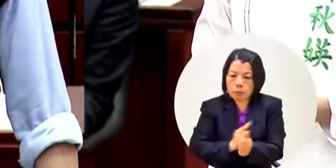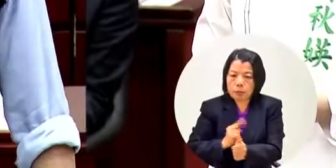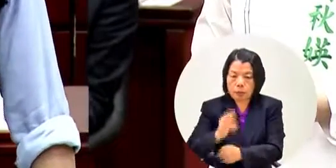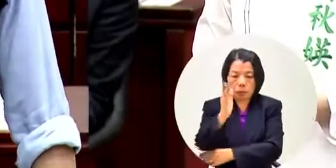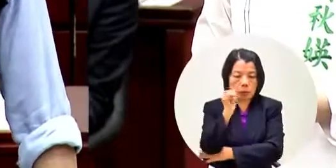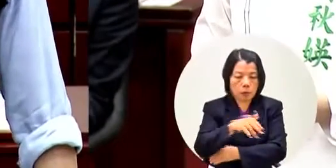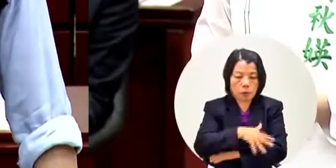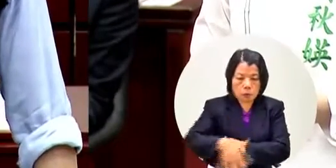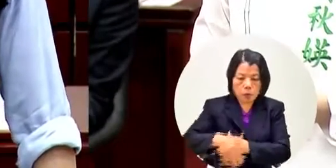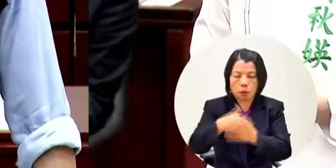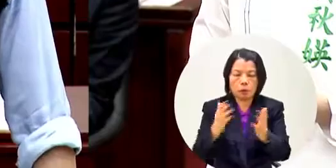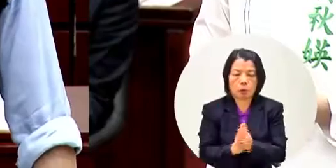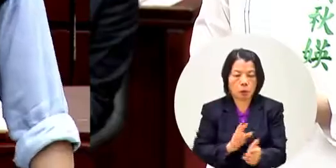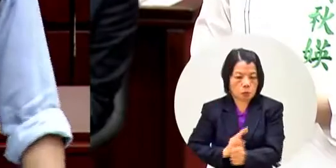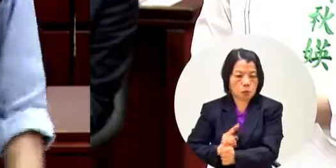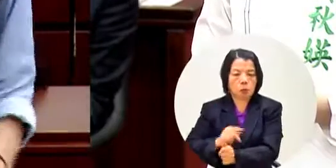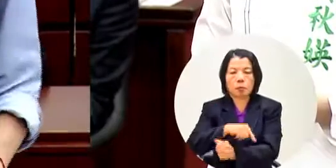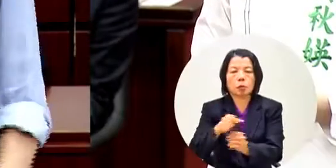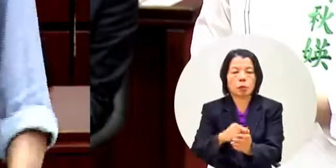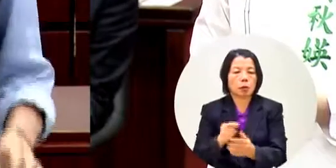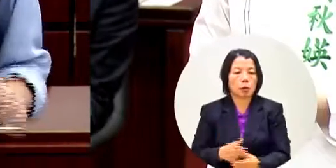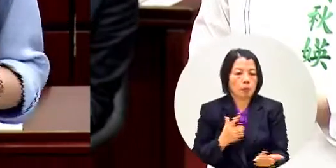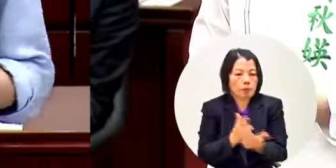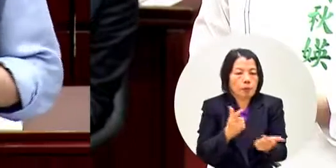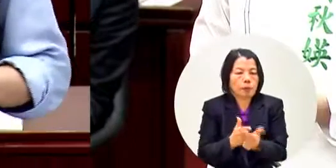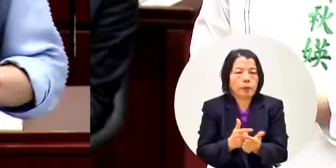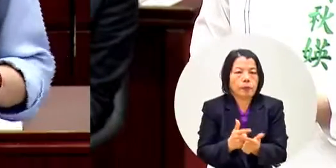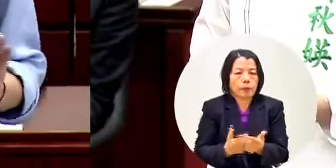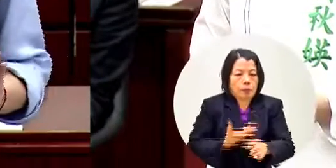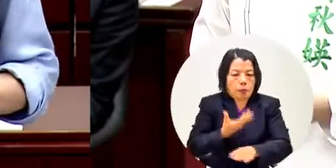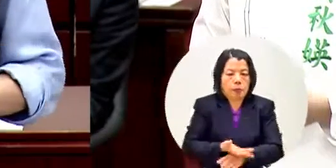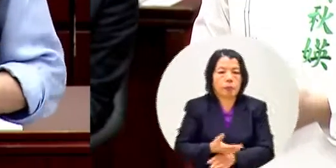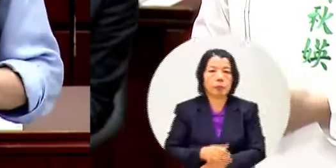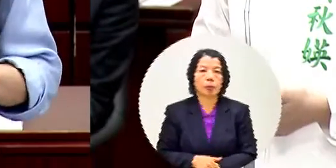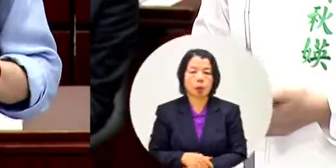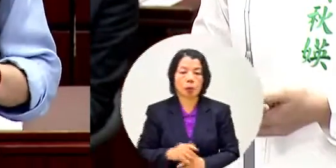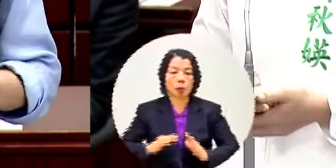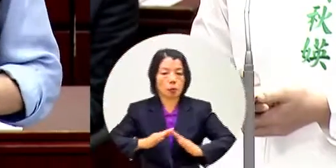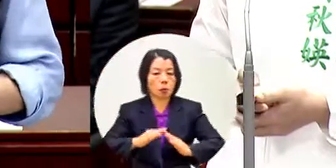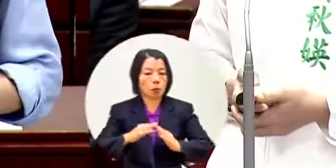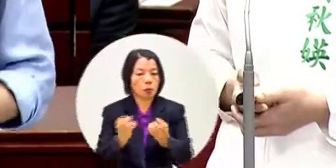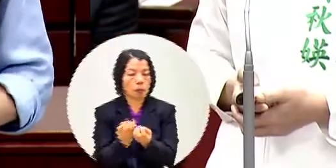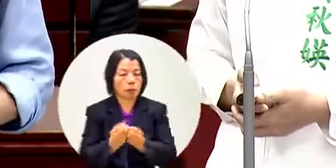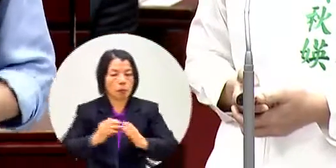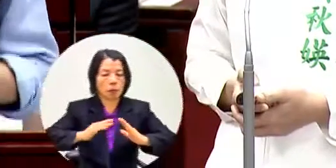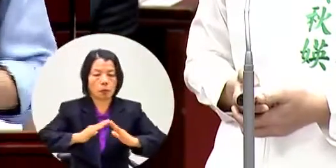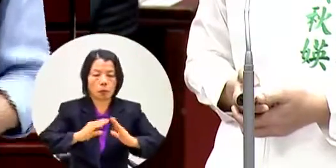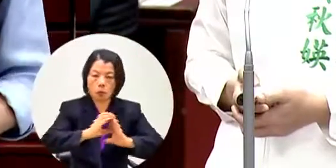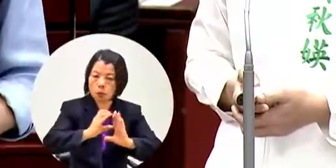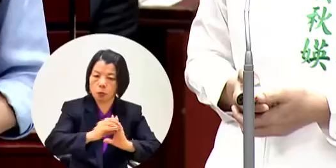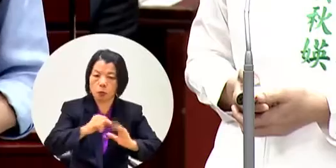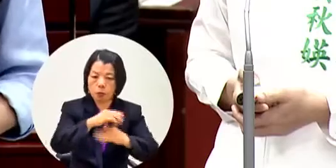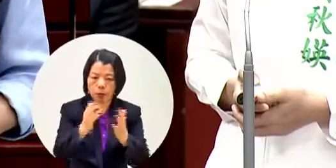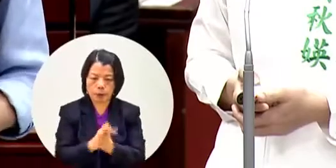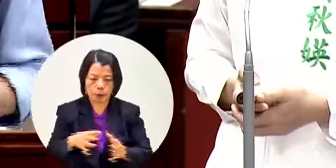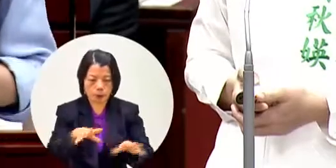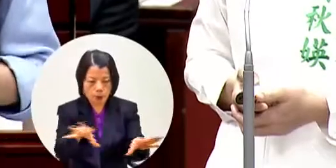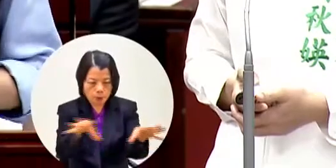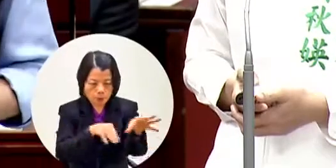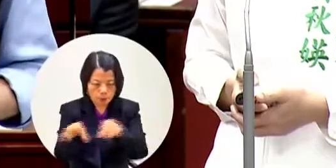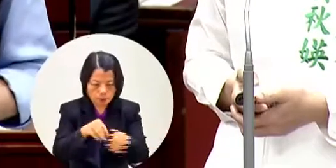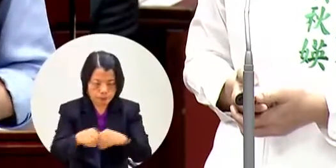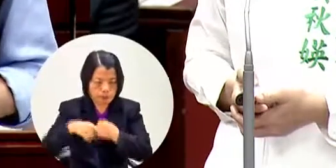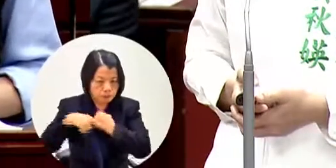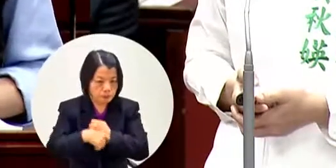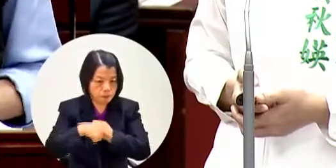谢。 韩市长，请答复。 那个，谢谢黄秋英议员，你关心给他讨哈。其实我这个总机很着急啊，因为我们真的桥